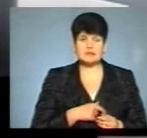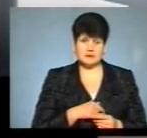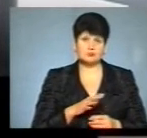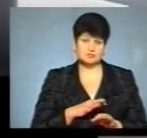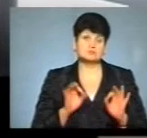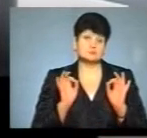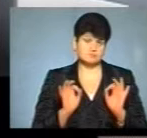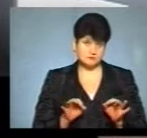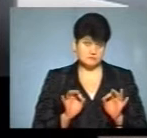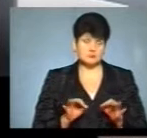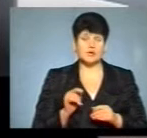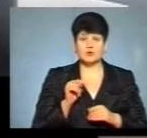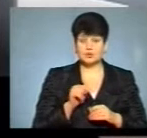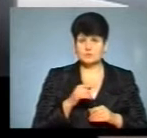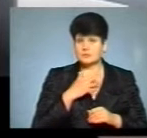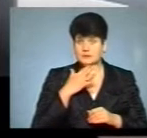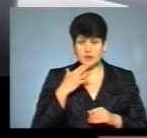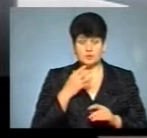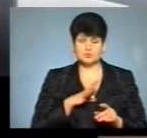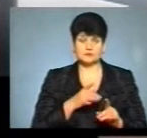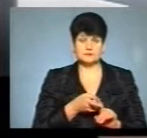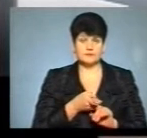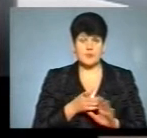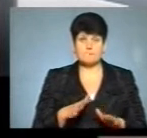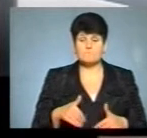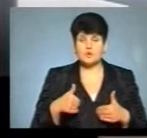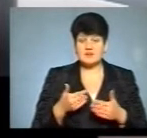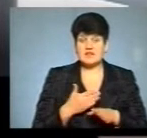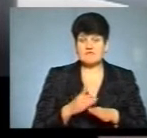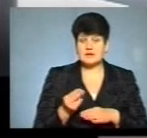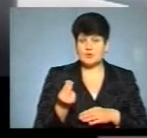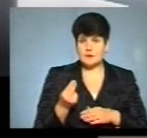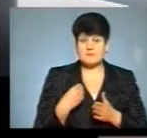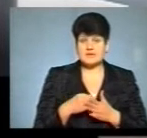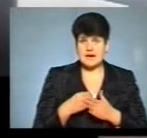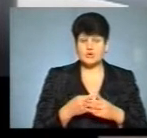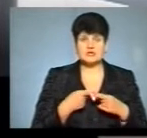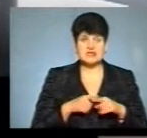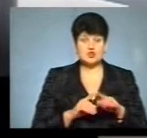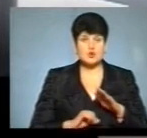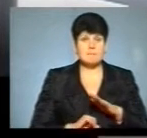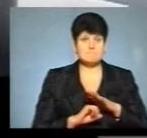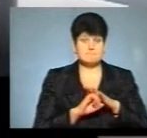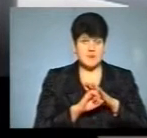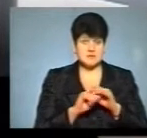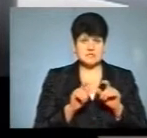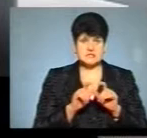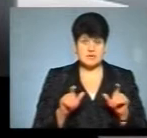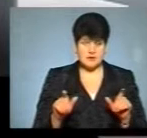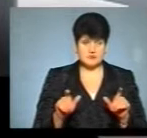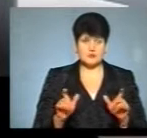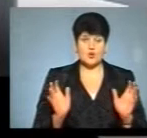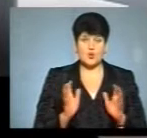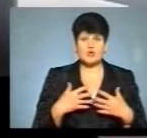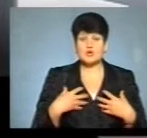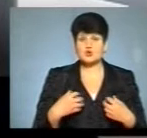слушними, тому що тут дуже багато стосувалося пропозицій на виділення коштів для матеріально-технічної бази закладів основному охорони